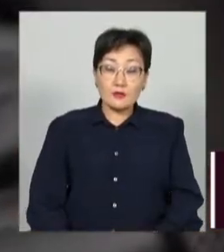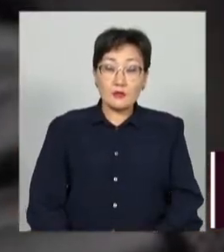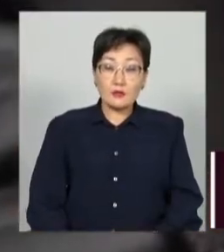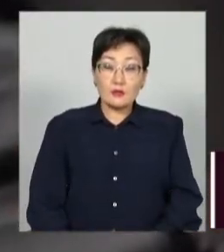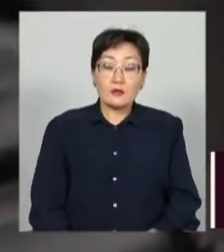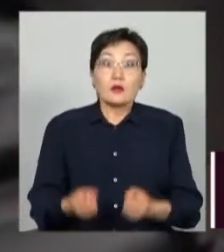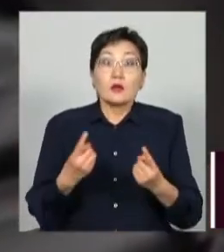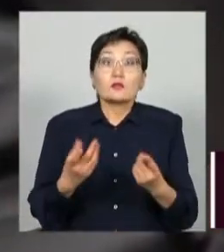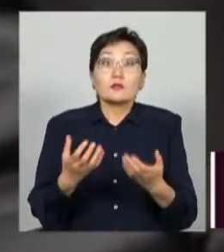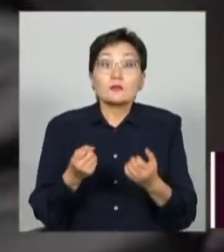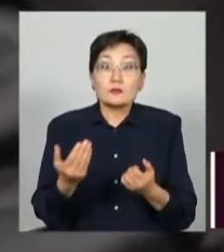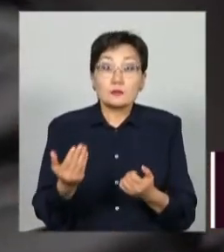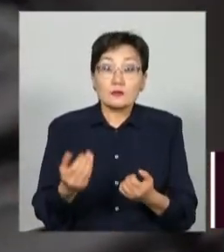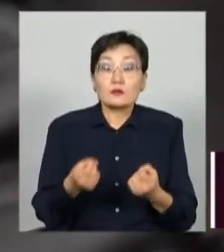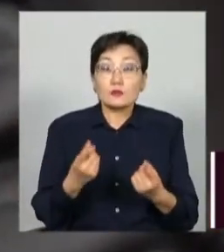Қайдан алдыңыздар оны?